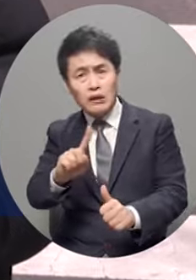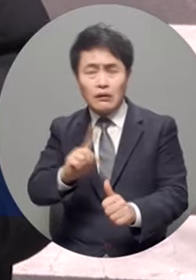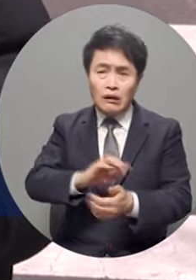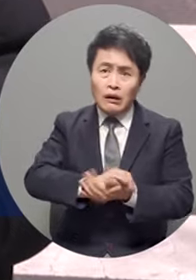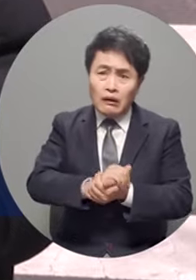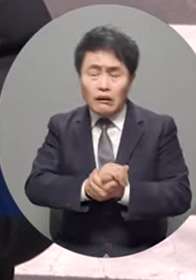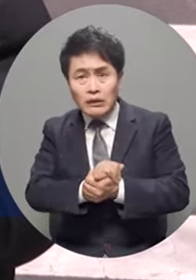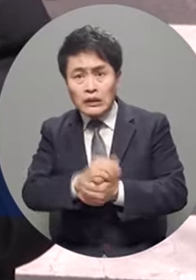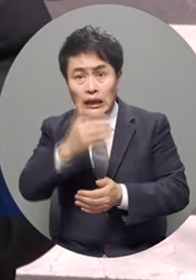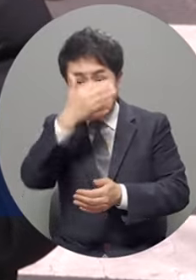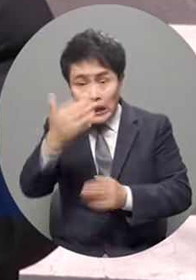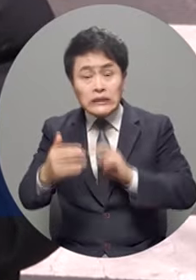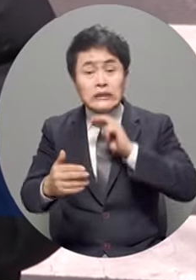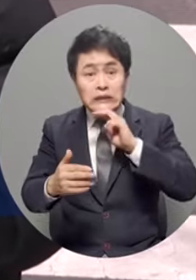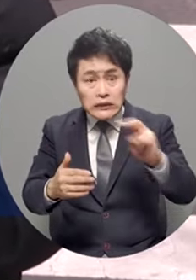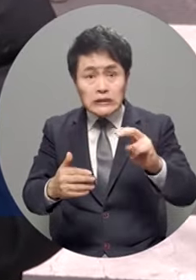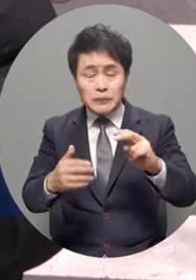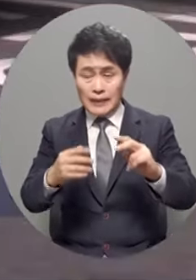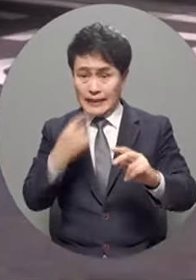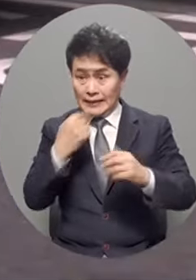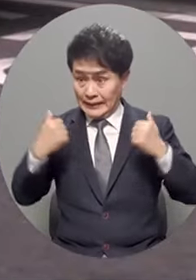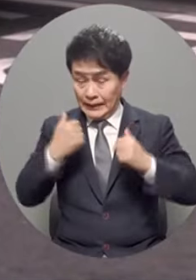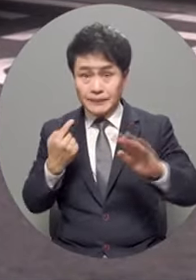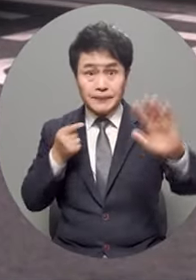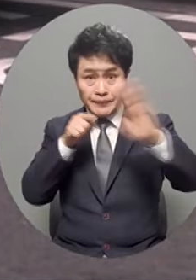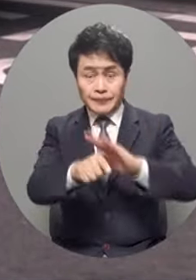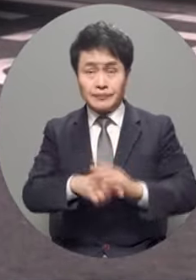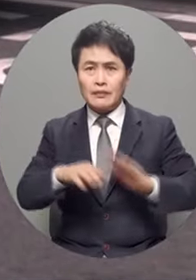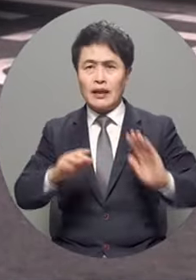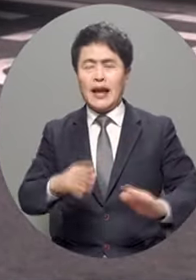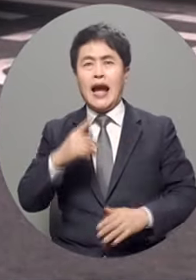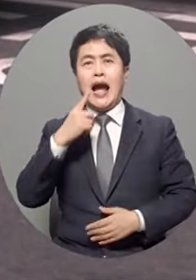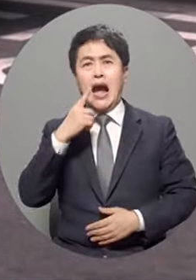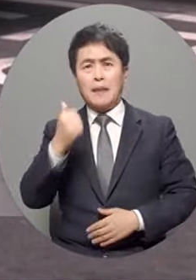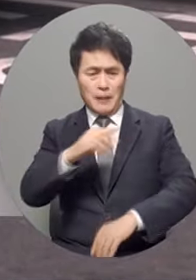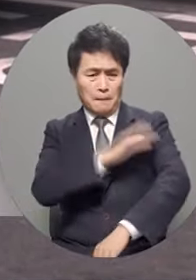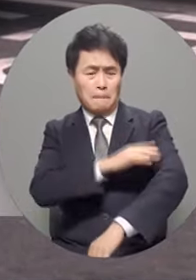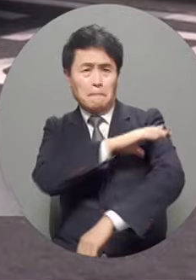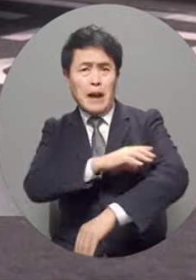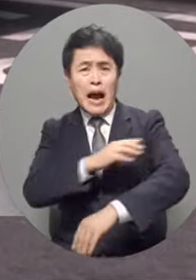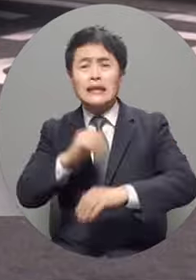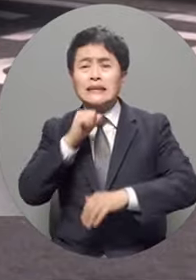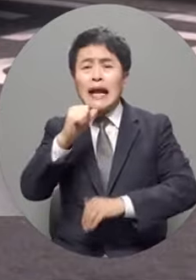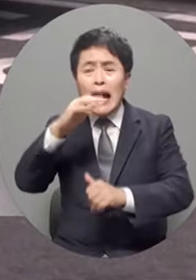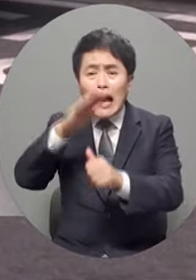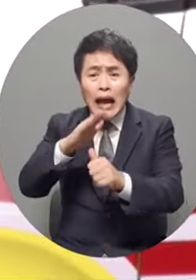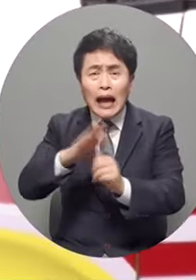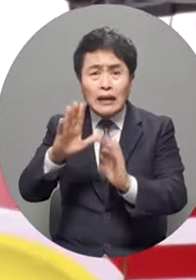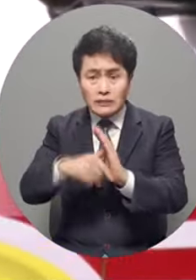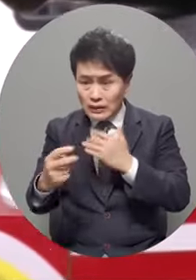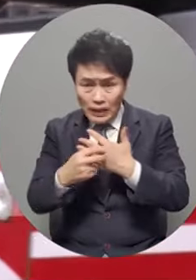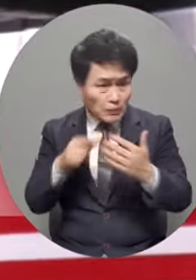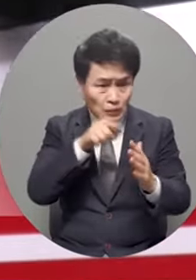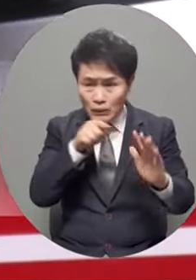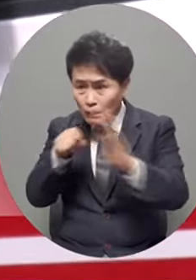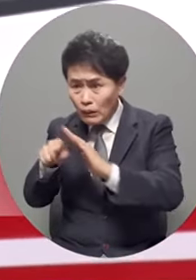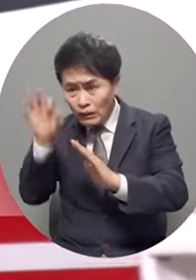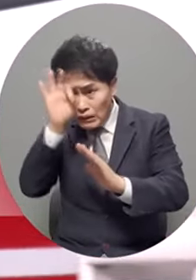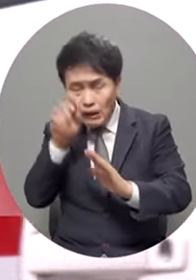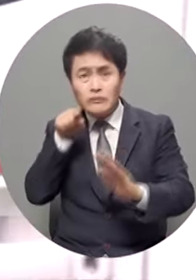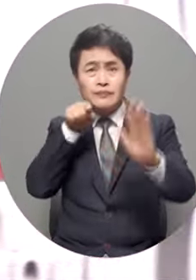다행히도 한 20분 만에 가운 입으셨어요. 한 아빠는 팔이 빠진 5살 아이를 데리고 다른 병원을 갔다가 이곳으로